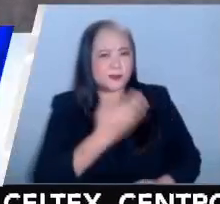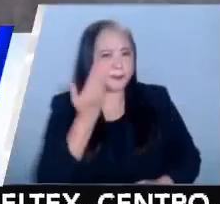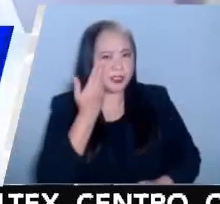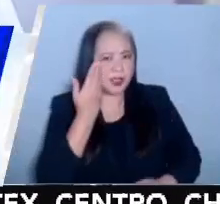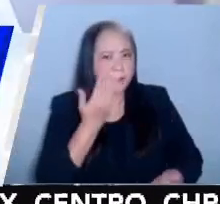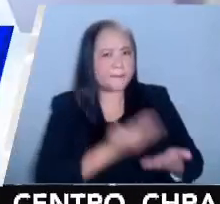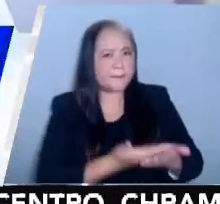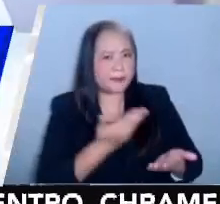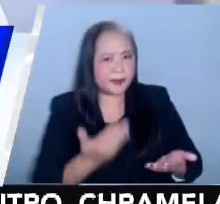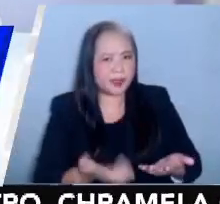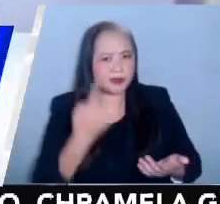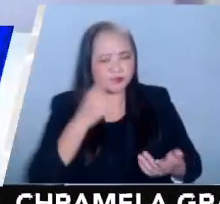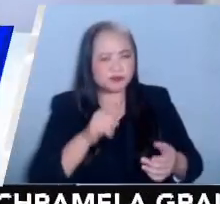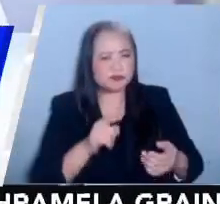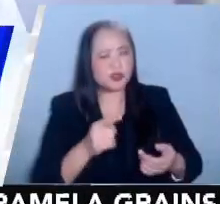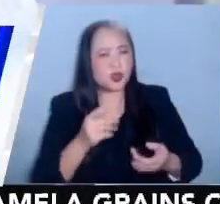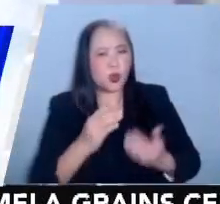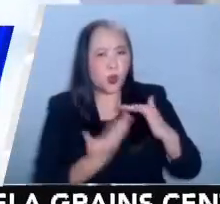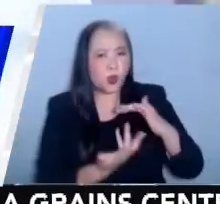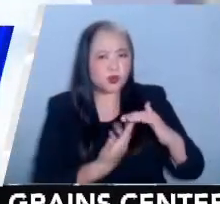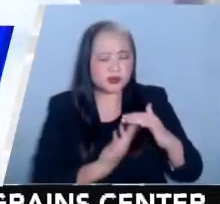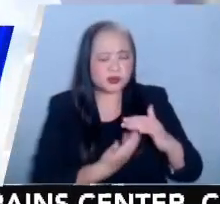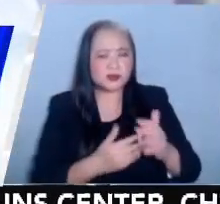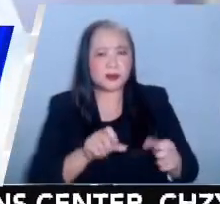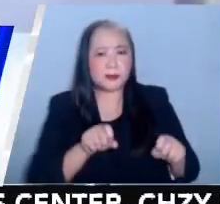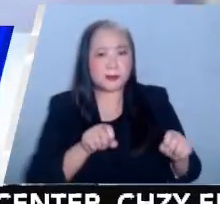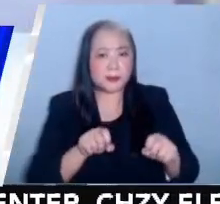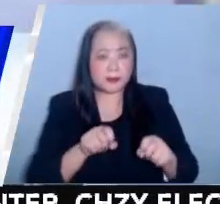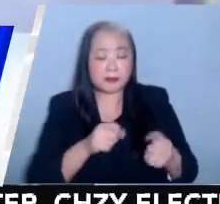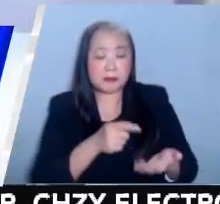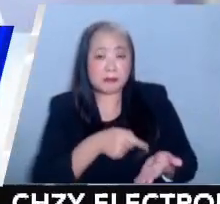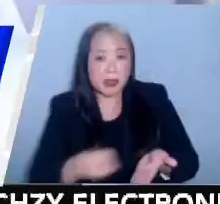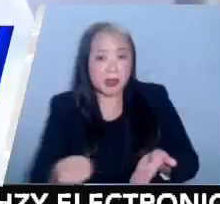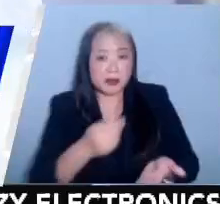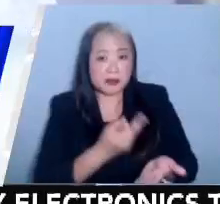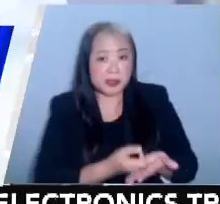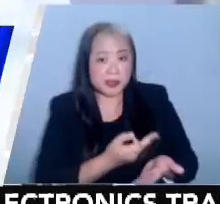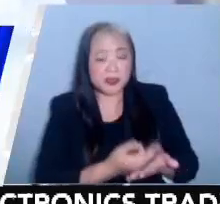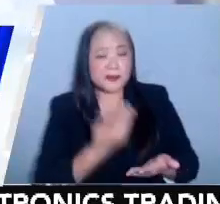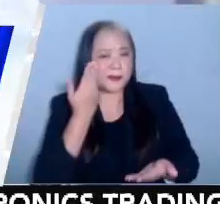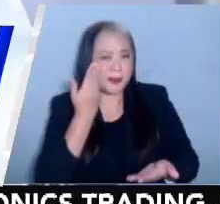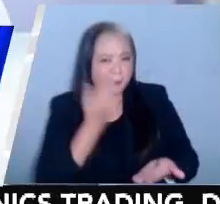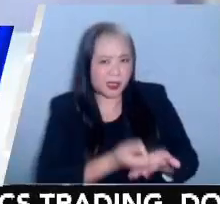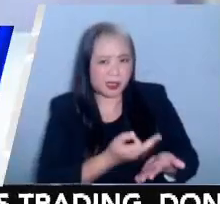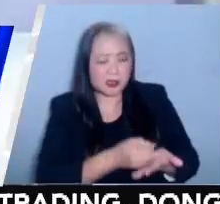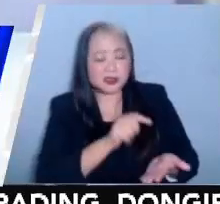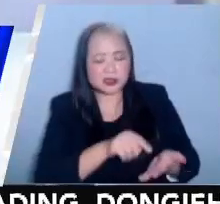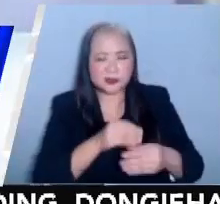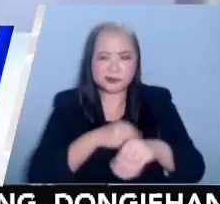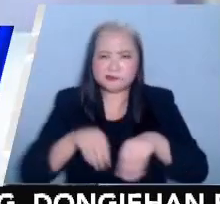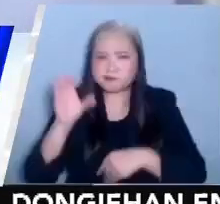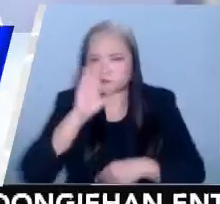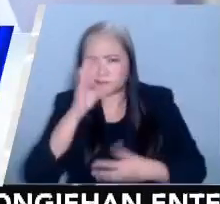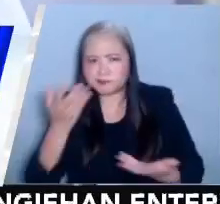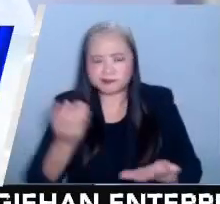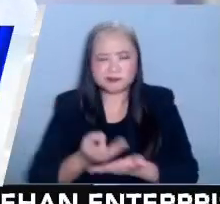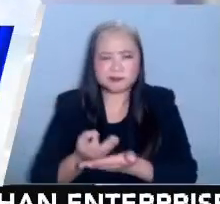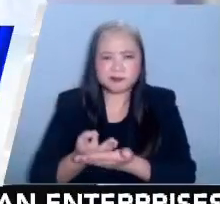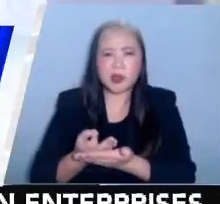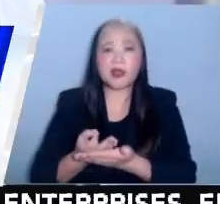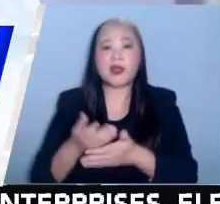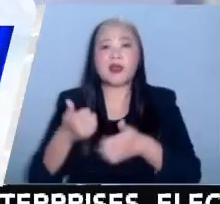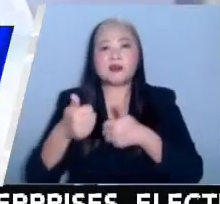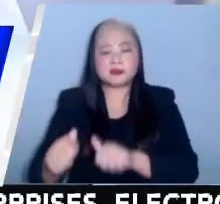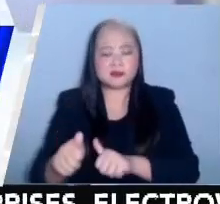kliyente, and then binayad nila yung ano natin, yung mark money natin. Itong mark money natin, trinace natin, it was